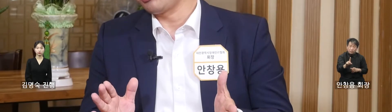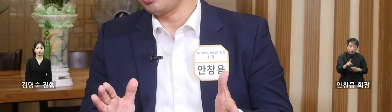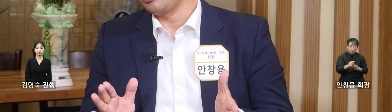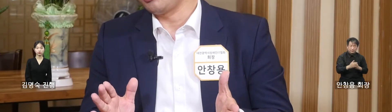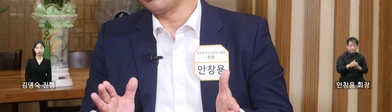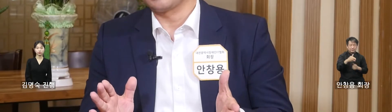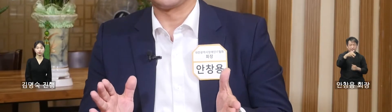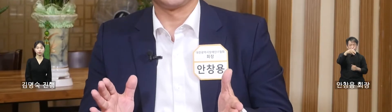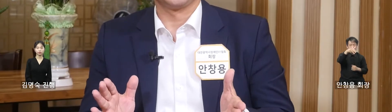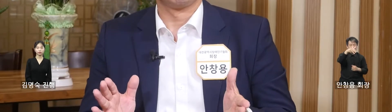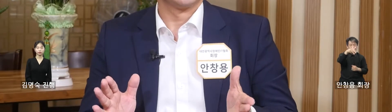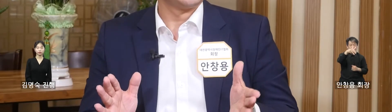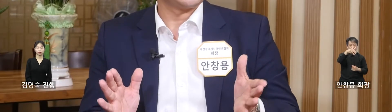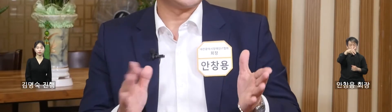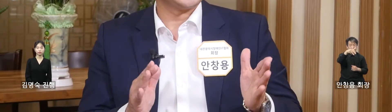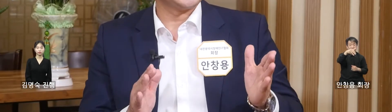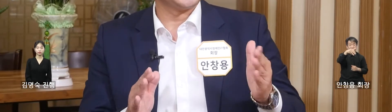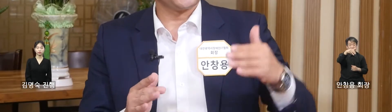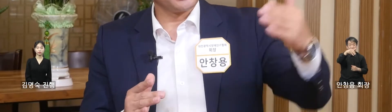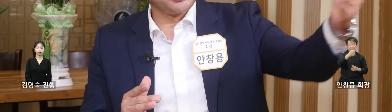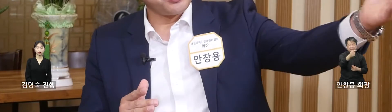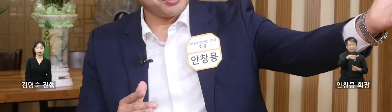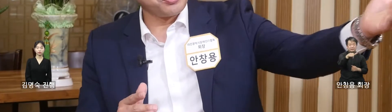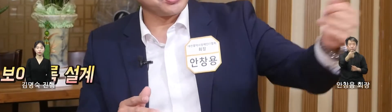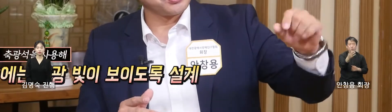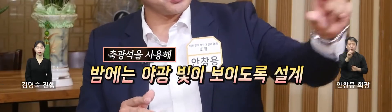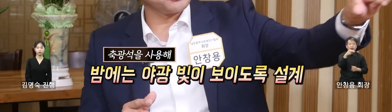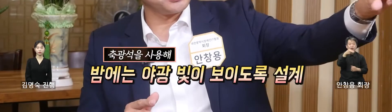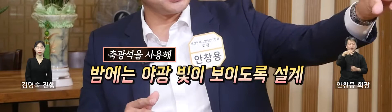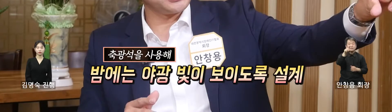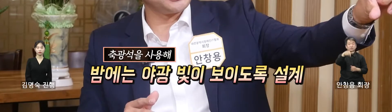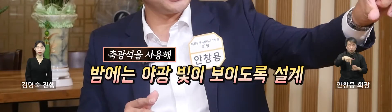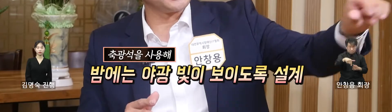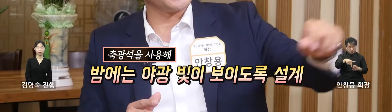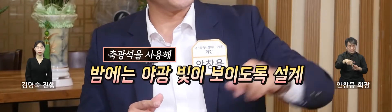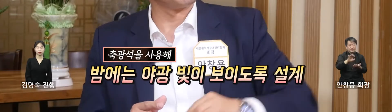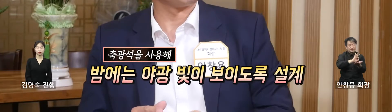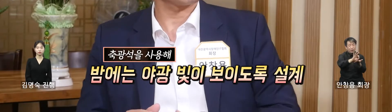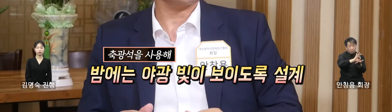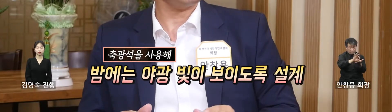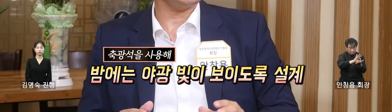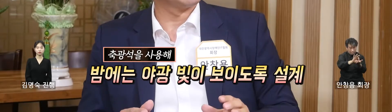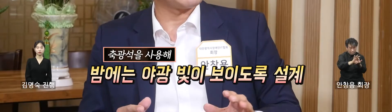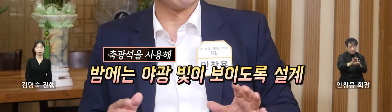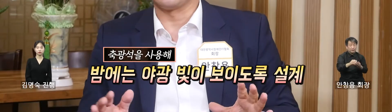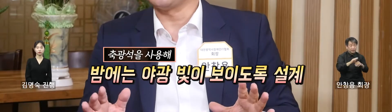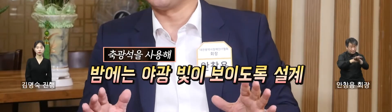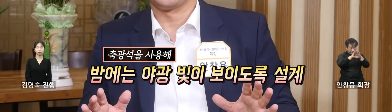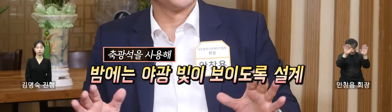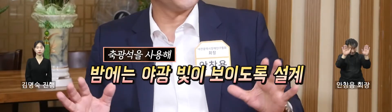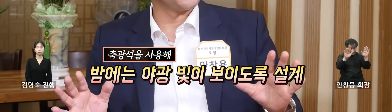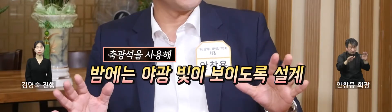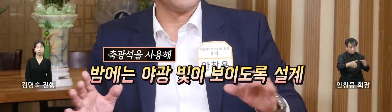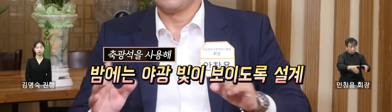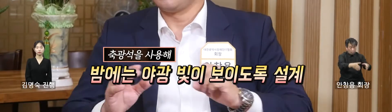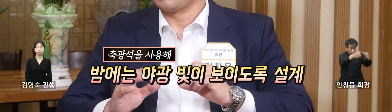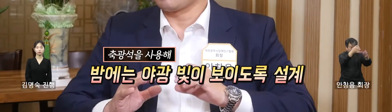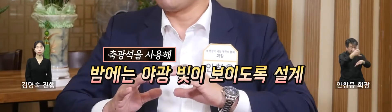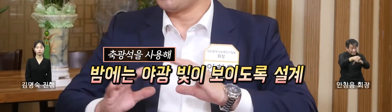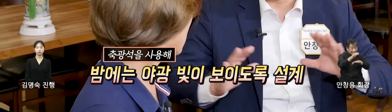축광석을 사용해요. 그래서 낮에는 저 길거리 보시는 거 저렇게 디자인이 돼 있잖아요. 네. 밤에는